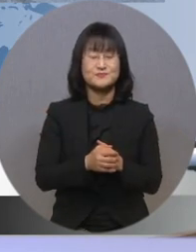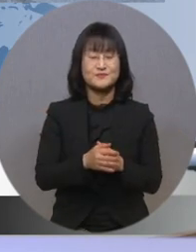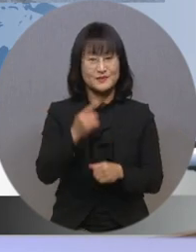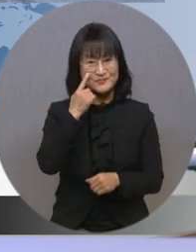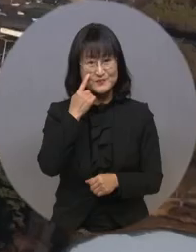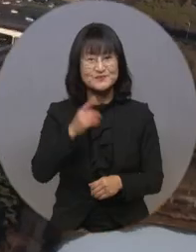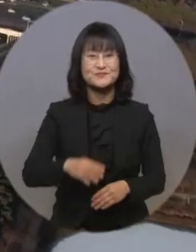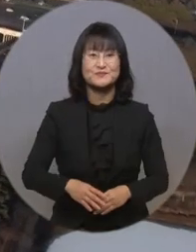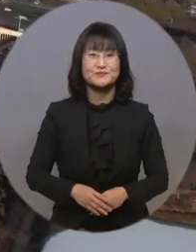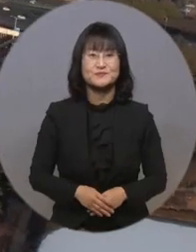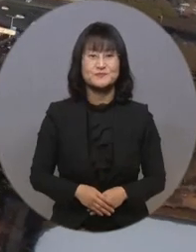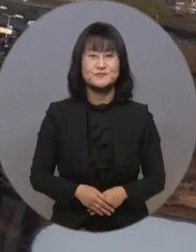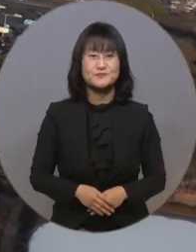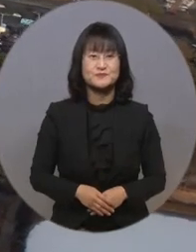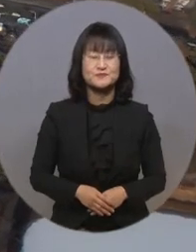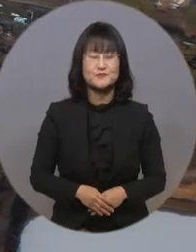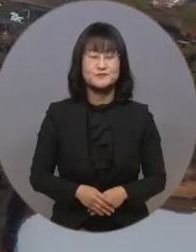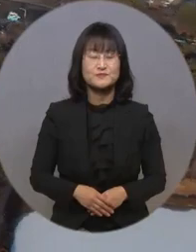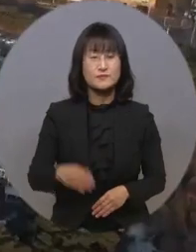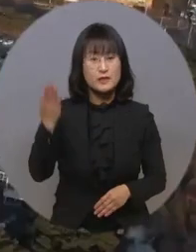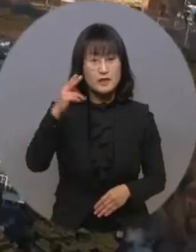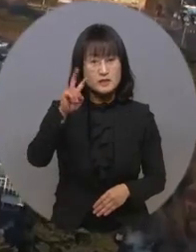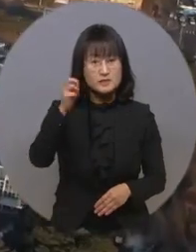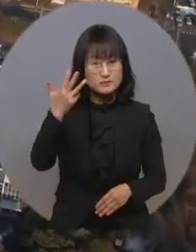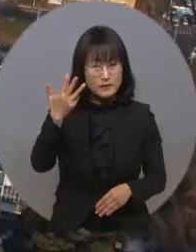다녀왔습니다. 지난달 28일